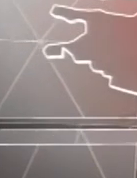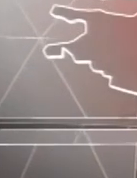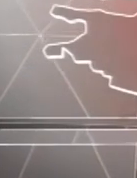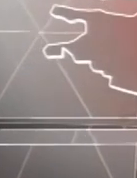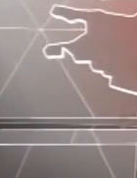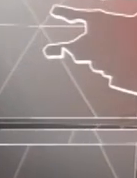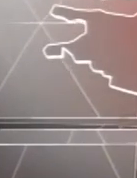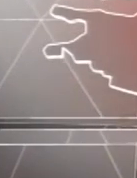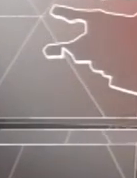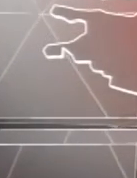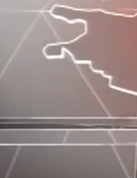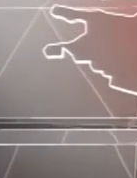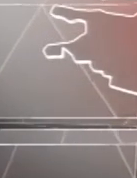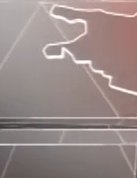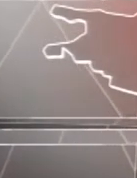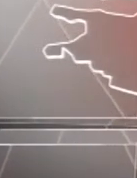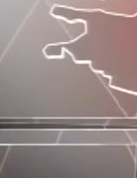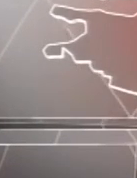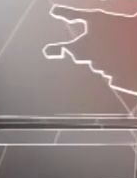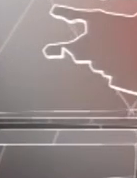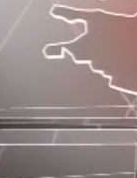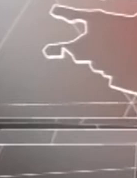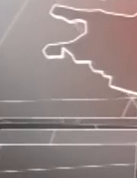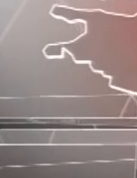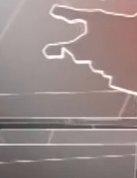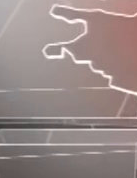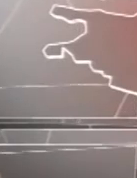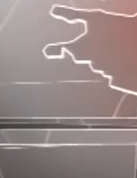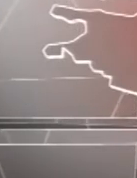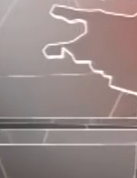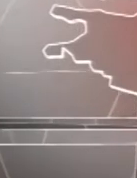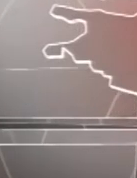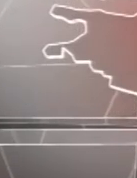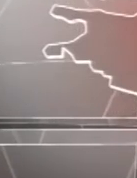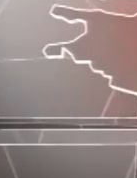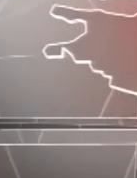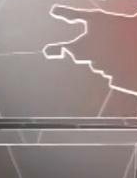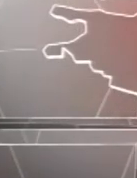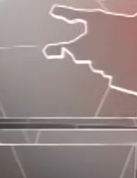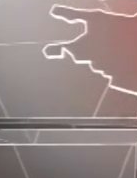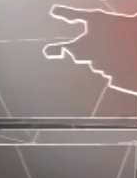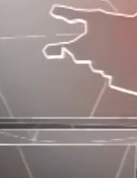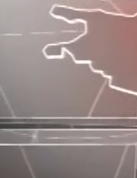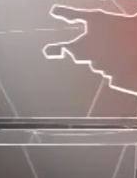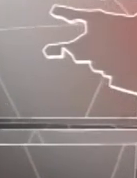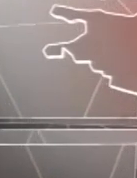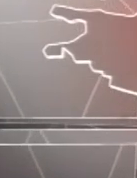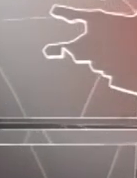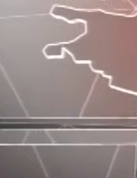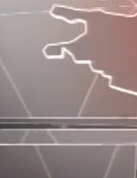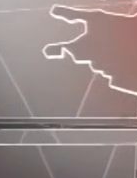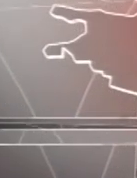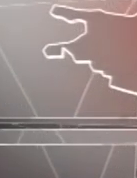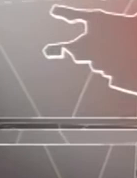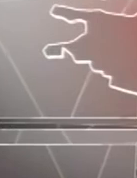Сьогодні вночі та завтра вдень по Херсонській області очікується мінлива хмарність без опадів. Вітер північний 7-12 метрів на секунду. Температура повітря